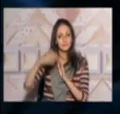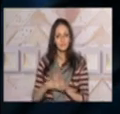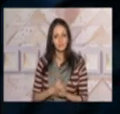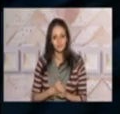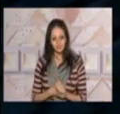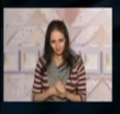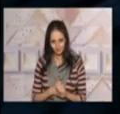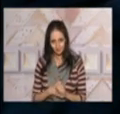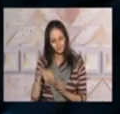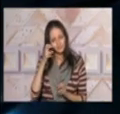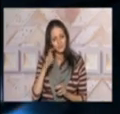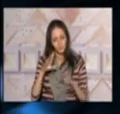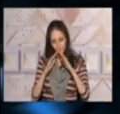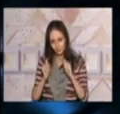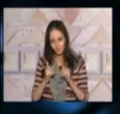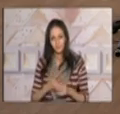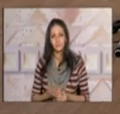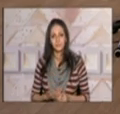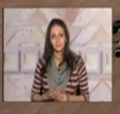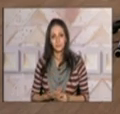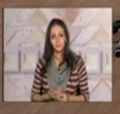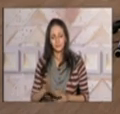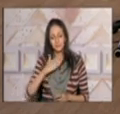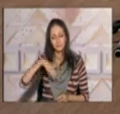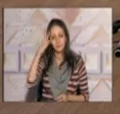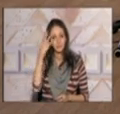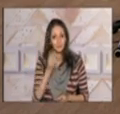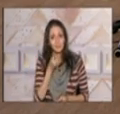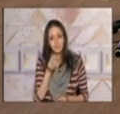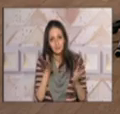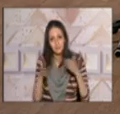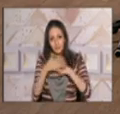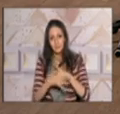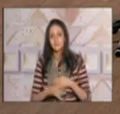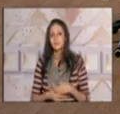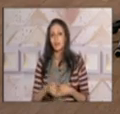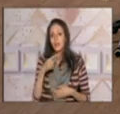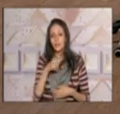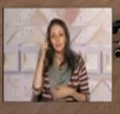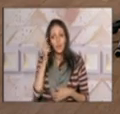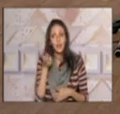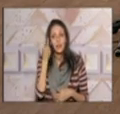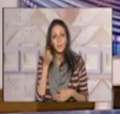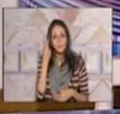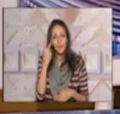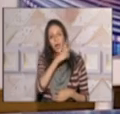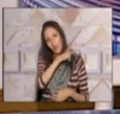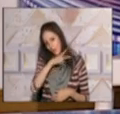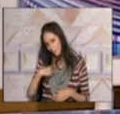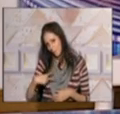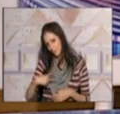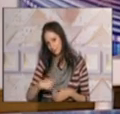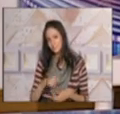في إطارها رؤية مصر وما إلى ذلك. فبالتالي احنا عندنا جائزة أو فئة كاملة للإبداع والابتكار الحكومي. هايل. ودي قائمة